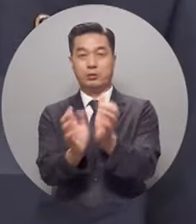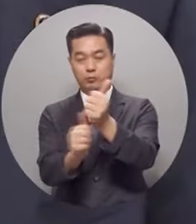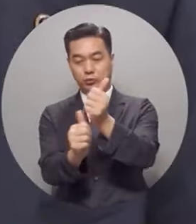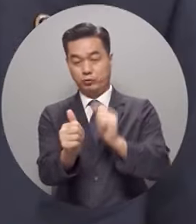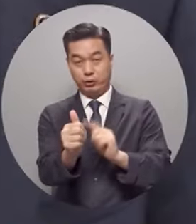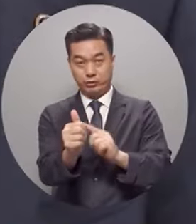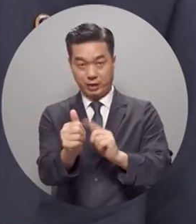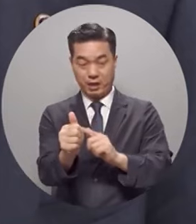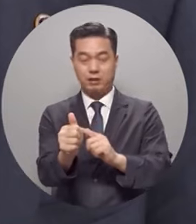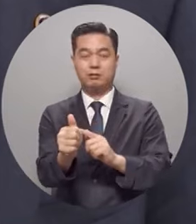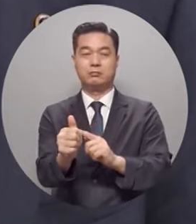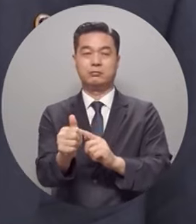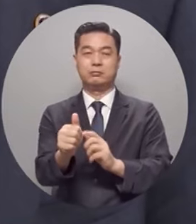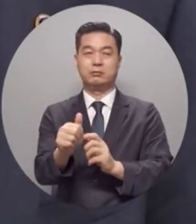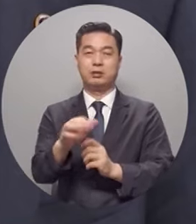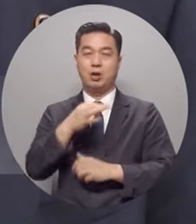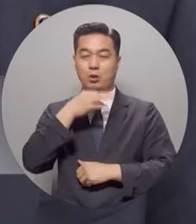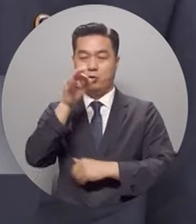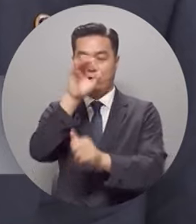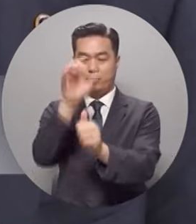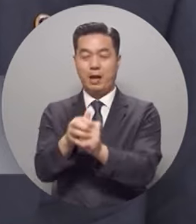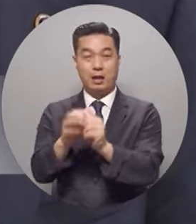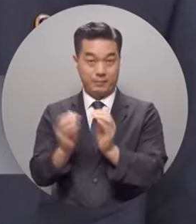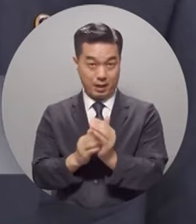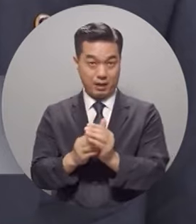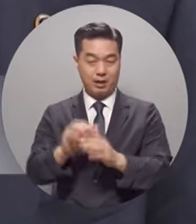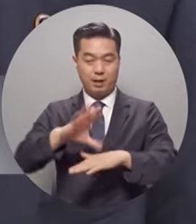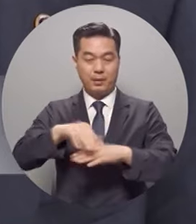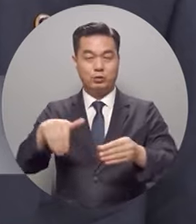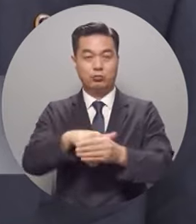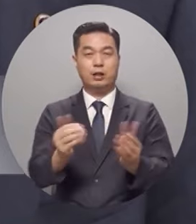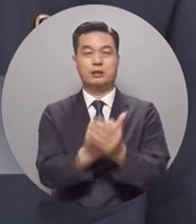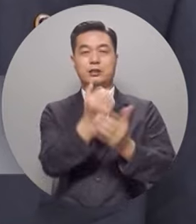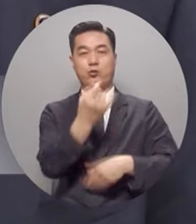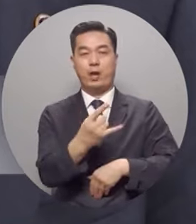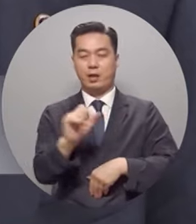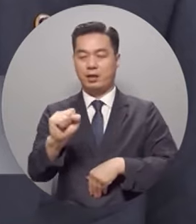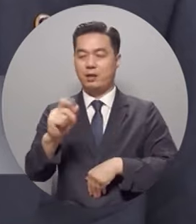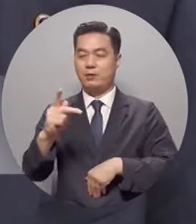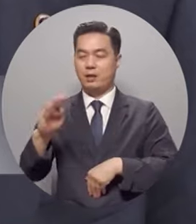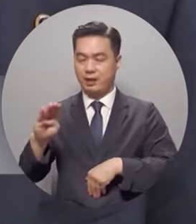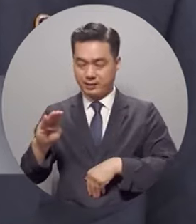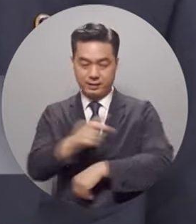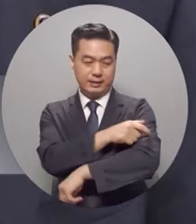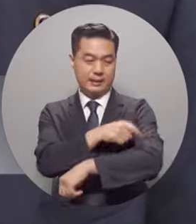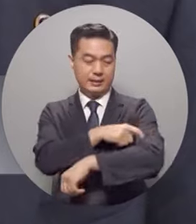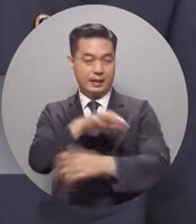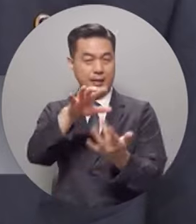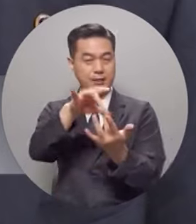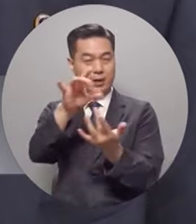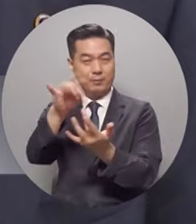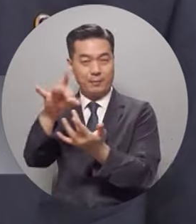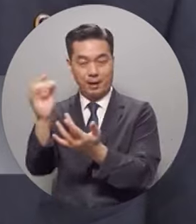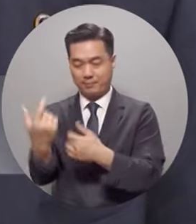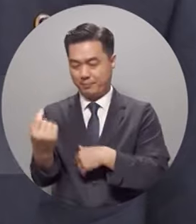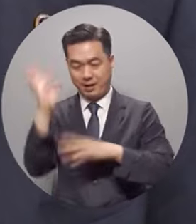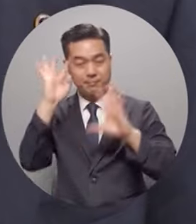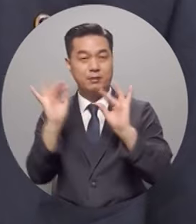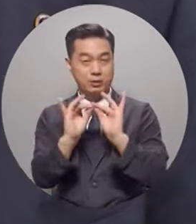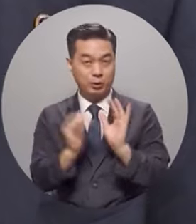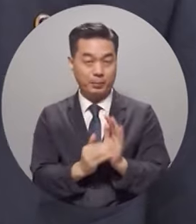호선하고 MBC 대주주 방송문화진흥회와 KBS 이사회 이사 선임안을 속전속결로